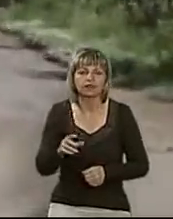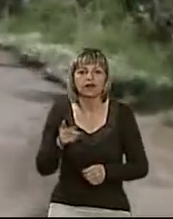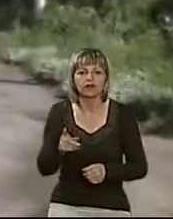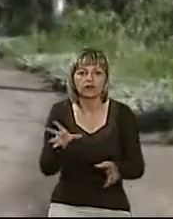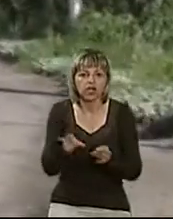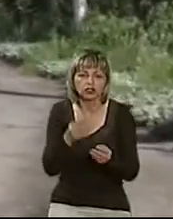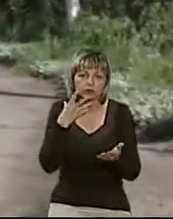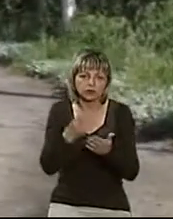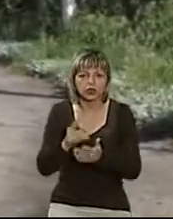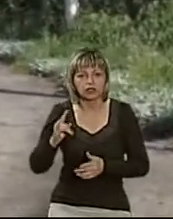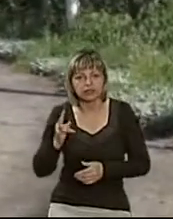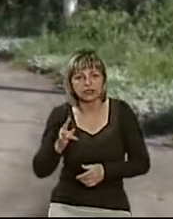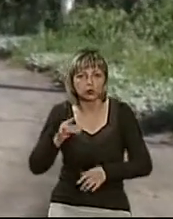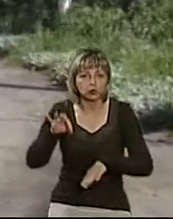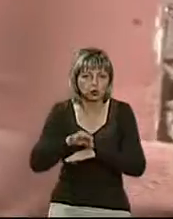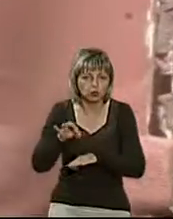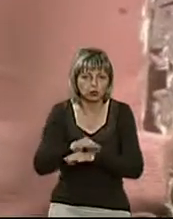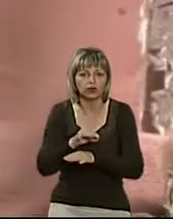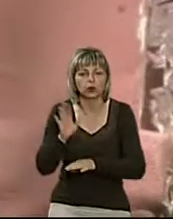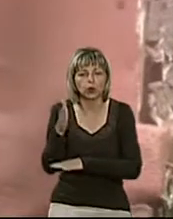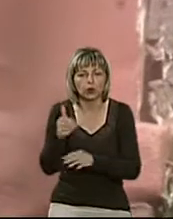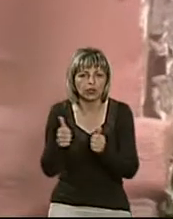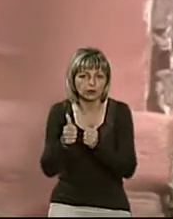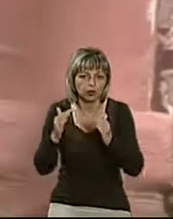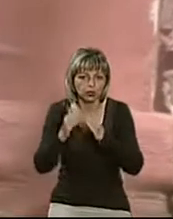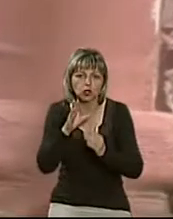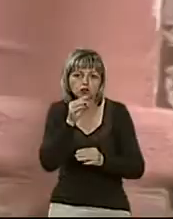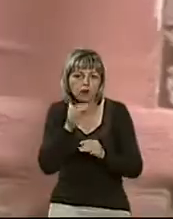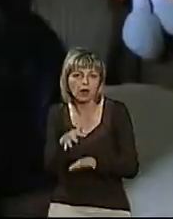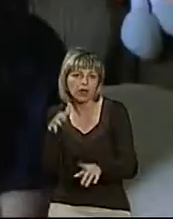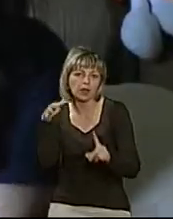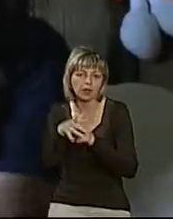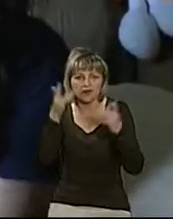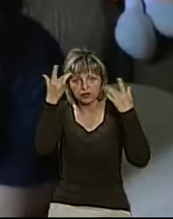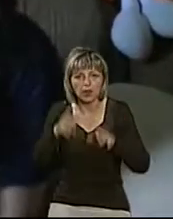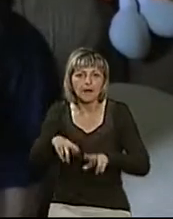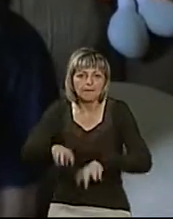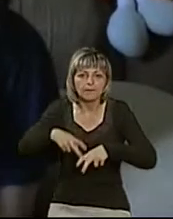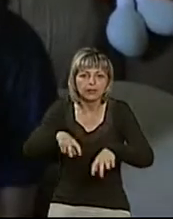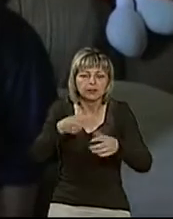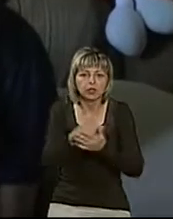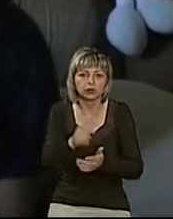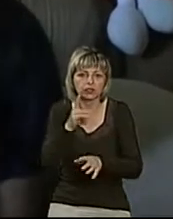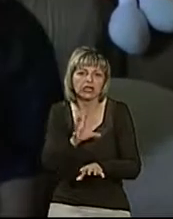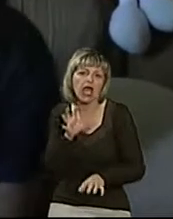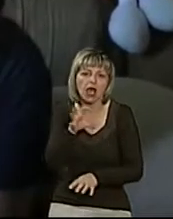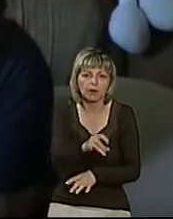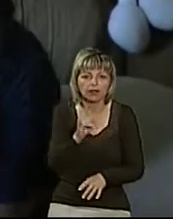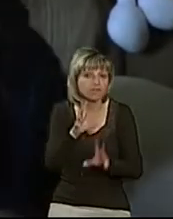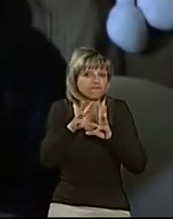своєю дитиною та чоловіком гуляли неподалік дому. Собака, каже, накинувся раптово. Він підбігає до дитини і хапає дитину.